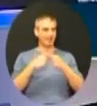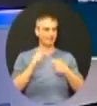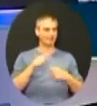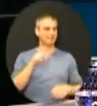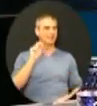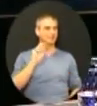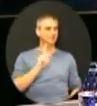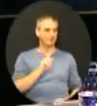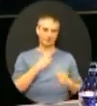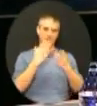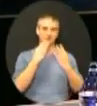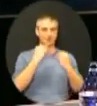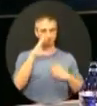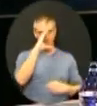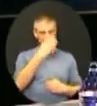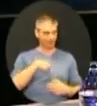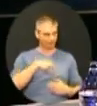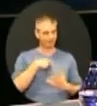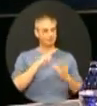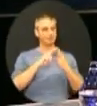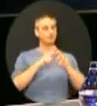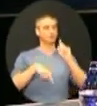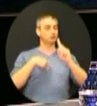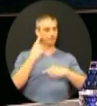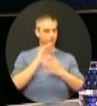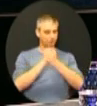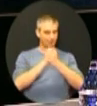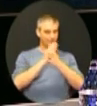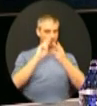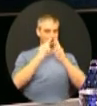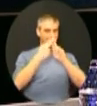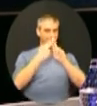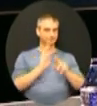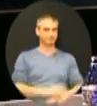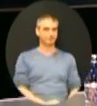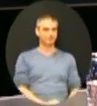ורבין תודה רבה לכם שצפיתם בנו אנחנו נתראה כאן בשבוע הבא שלום